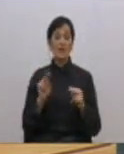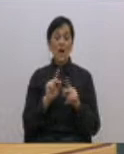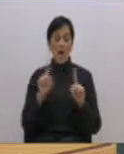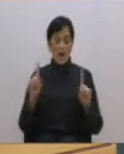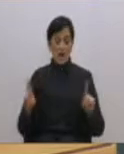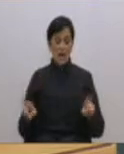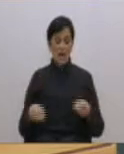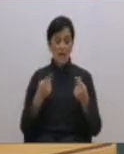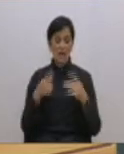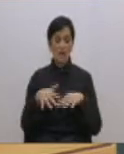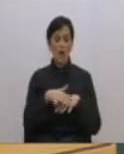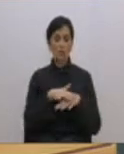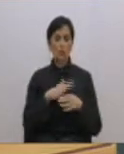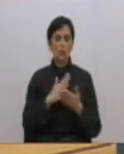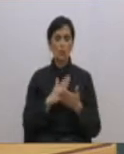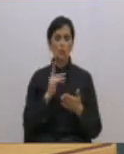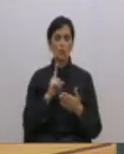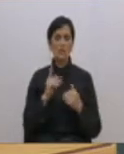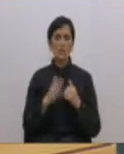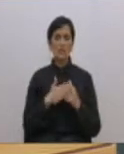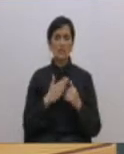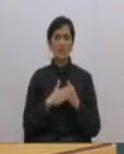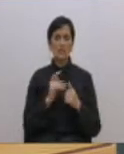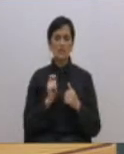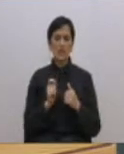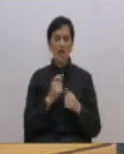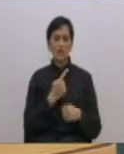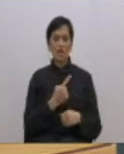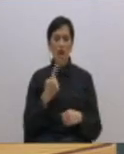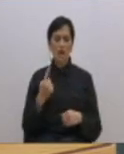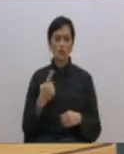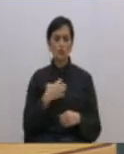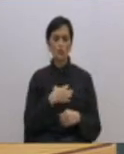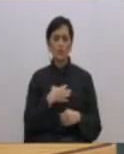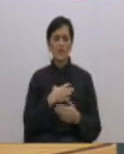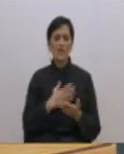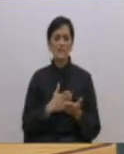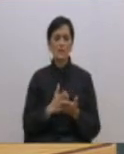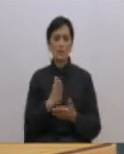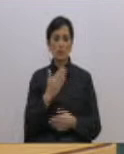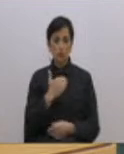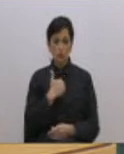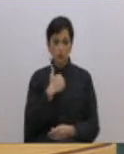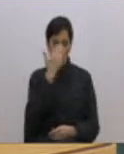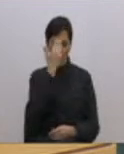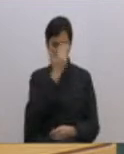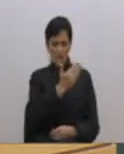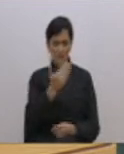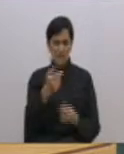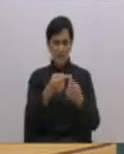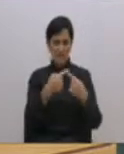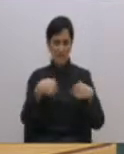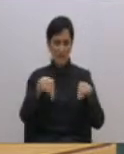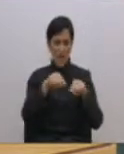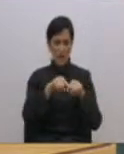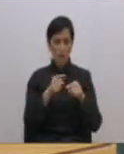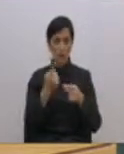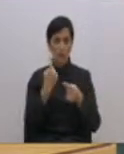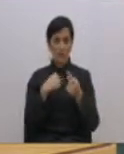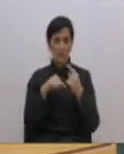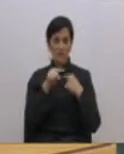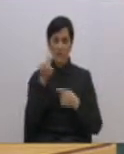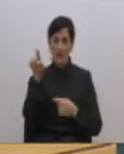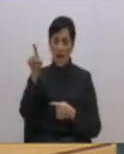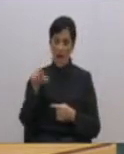რესოციალიზაცია, ეს არის სასჯელის ერთ-ერთი უმთავრესი მიზანი იმისთვის, რომ ჩვენ საზოგადოებაში დავაბრუნოთ